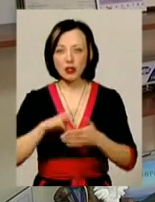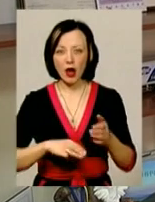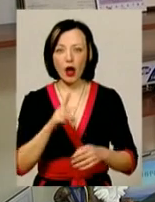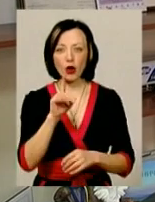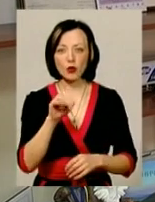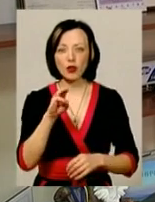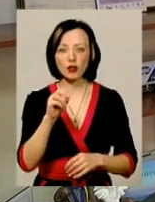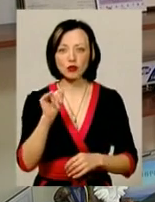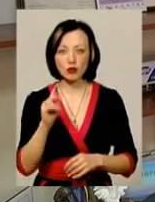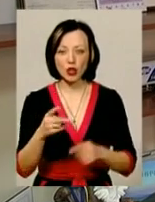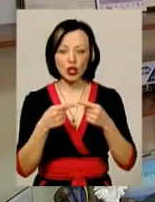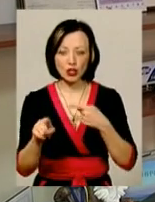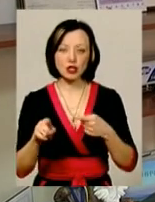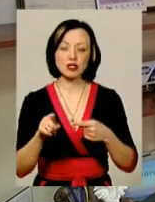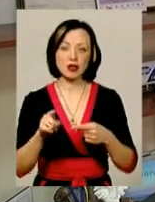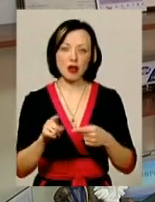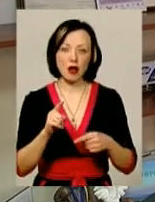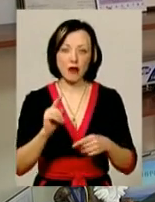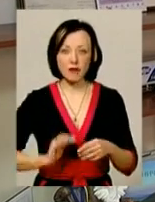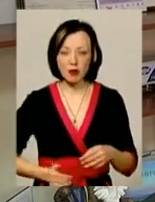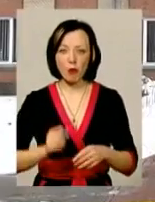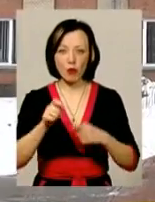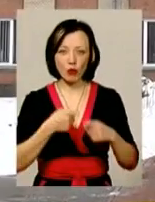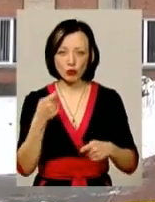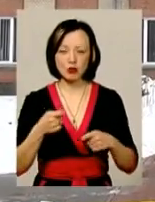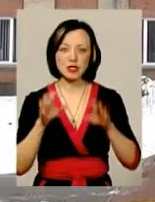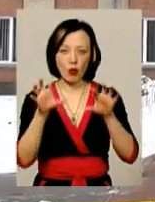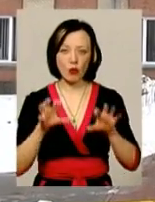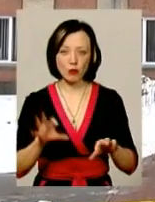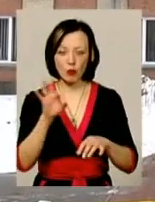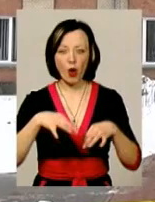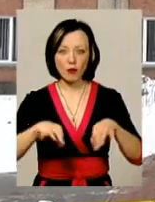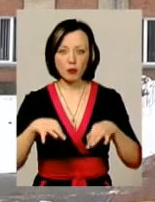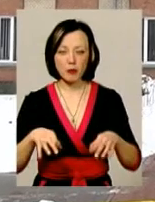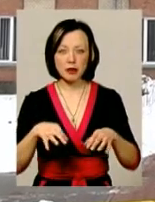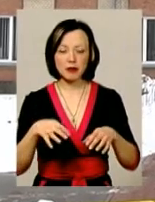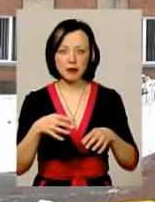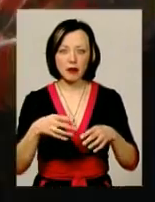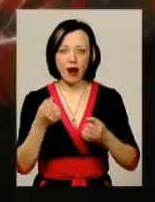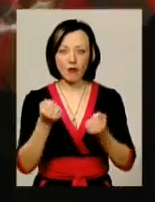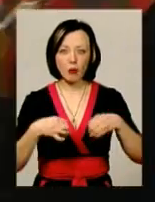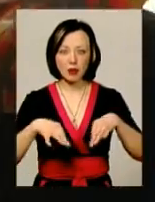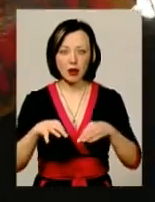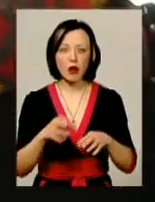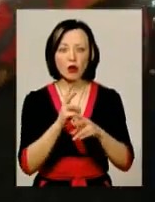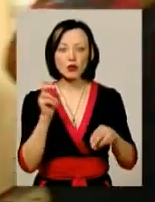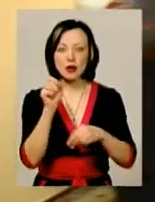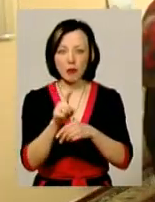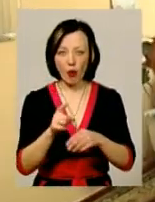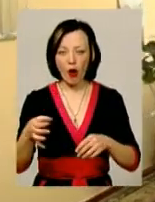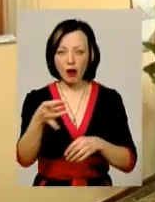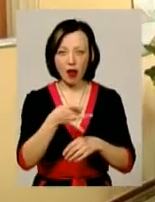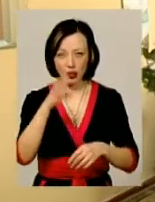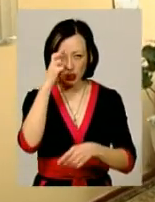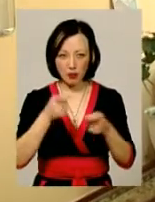всіх інших перевізників, які порушують законодавство України про автомобільний транспорт. У Хмельницькій райдержадміністрації, яка є замовником транспортних перевезень,